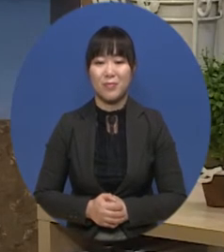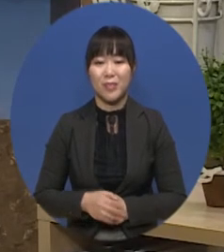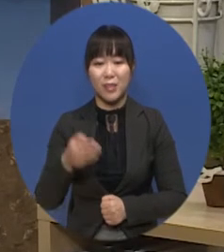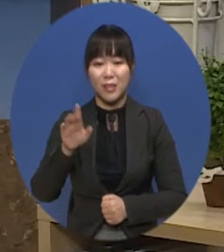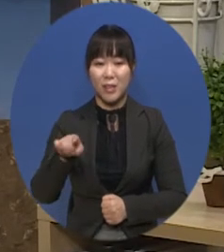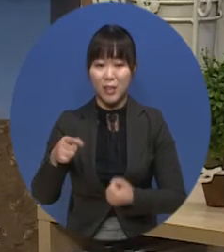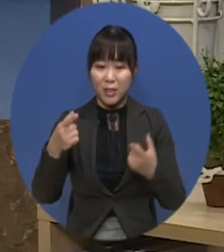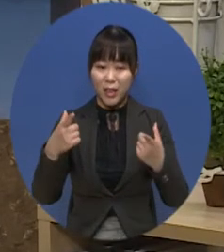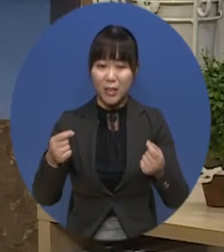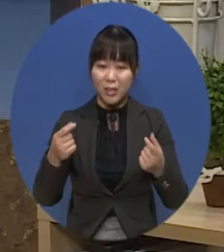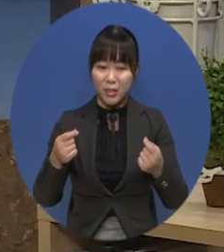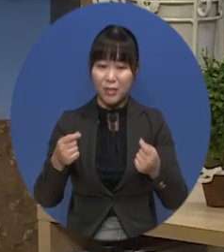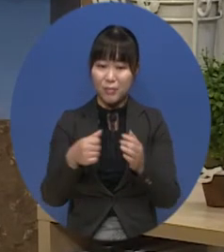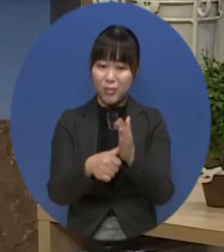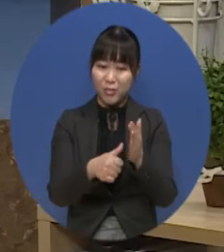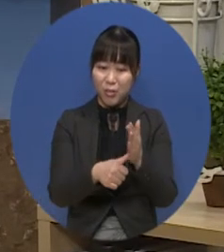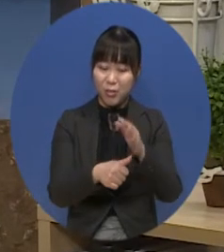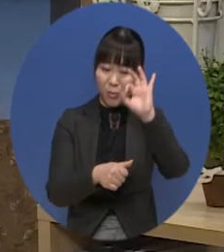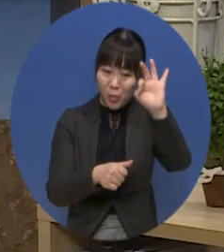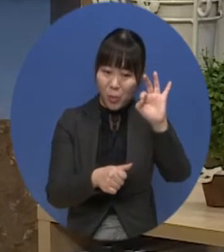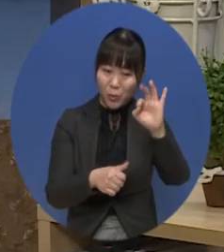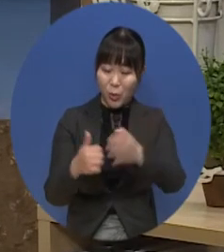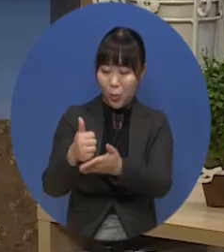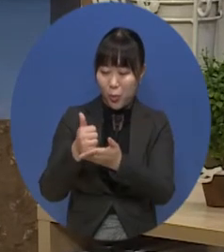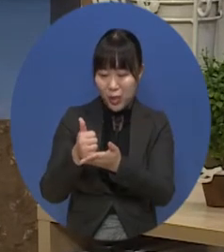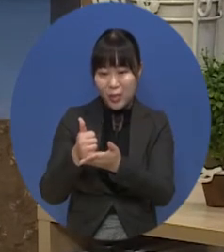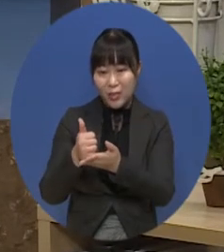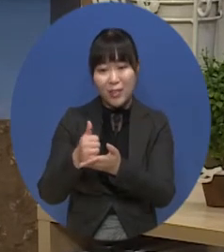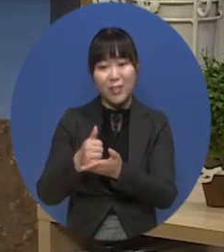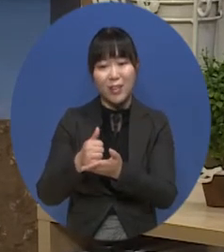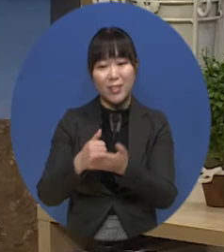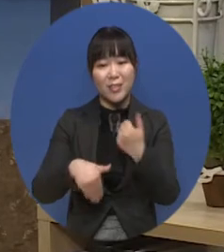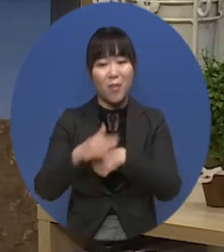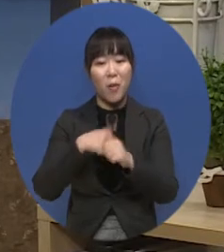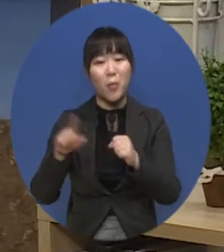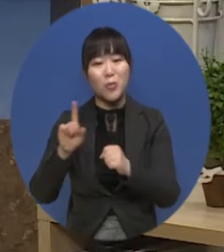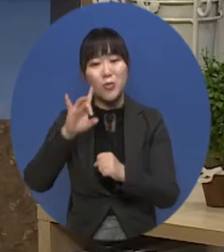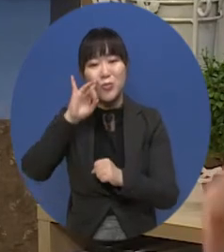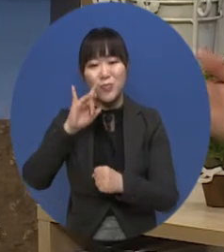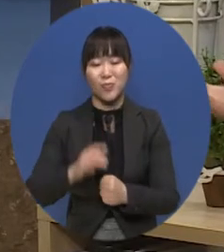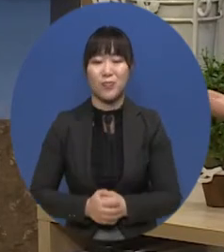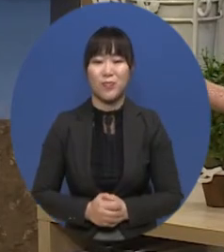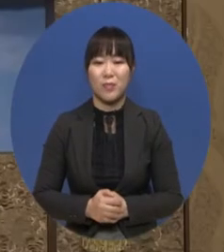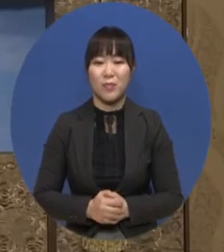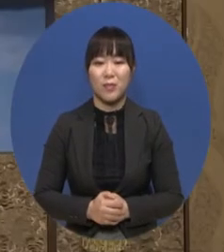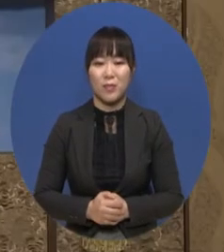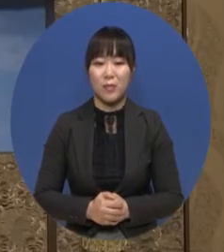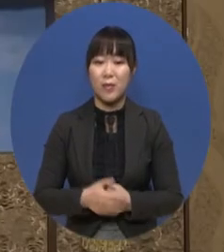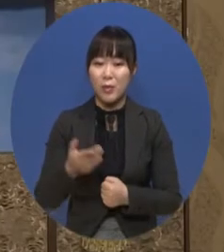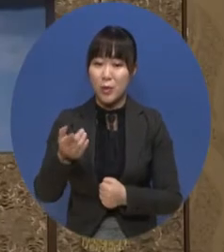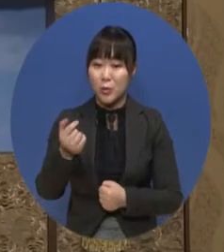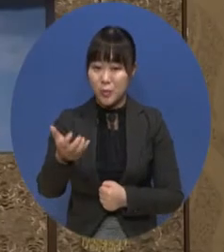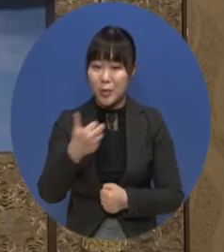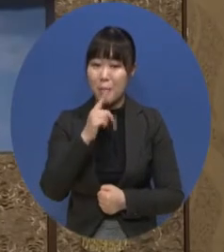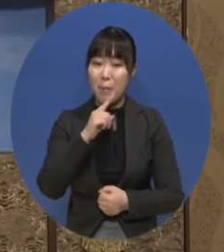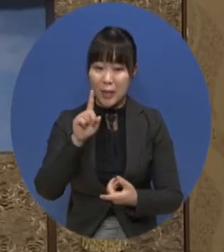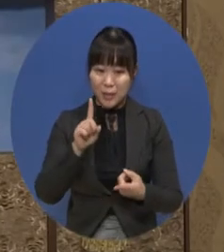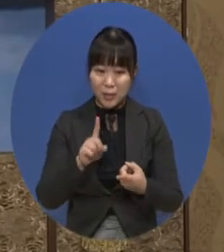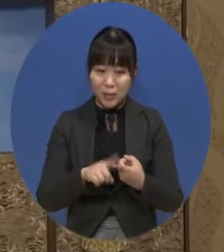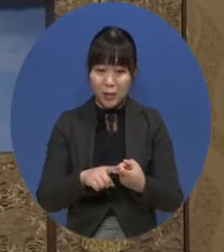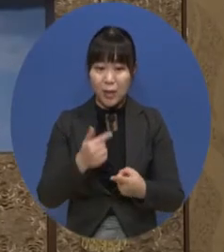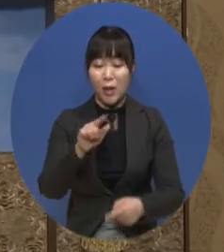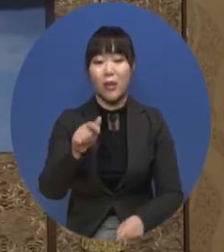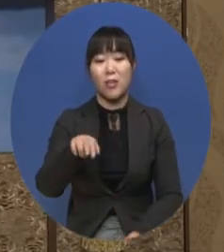소 굿즈 제품을 본 그 고객분들의 반응이 또 궁금하거든요. 그 아나운서님이 좀 전에 얘기해 주신